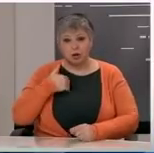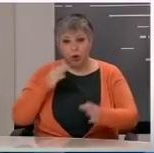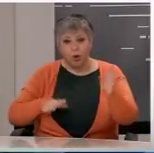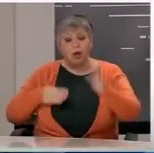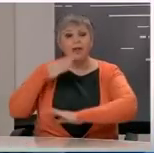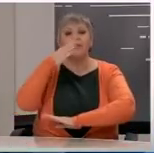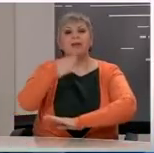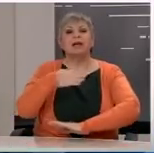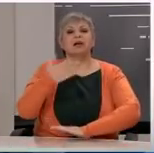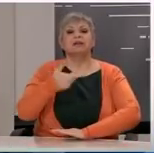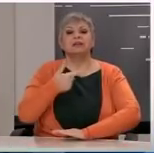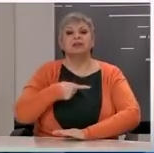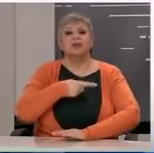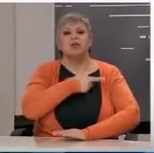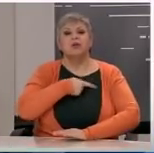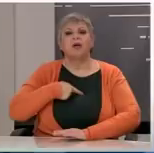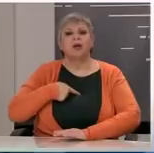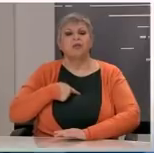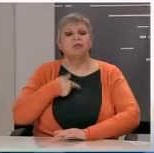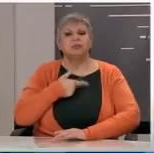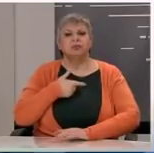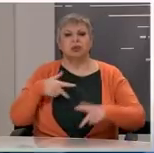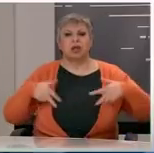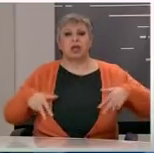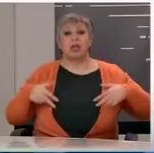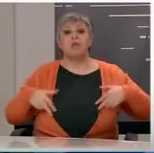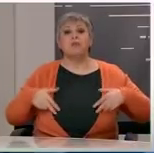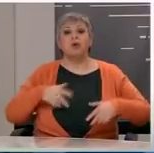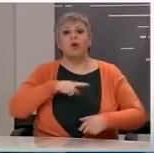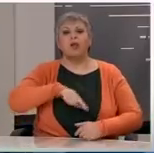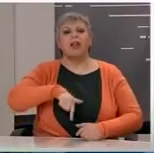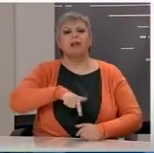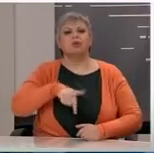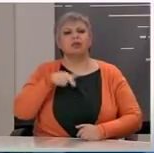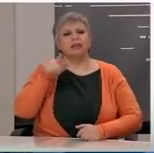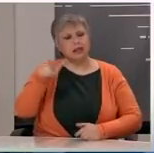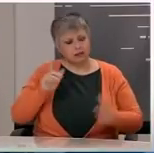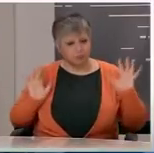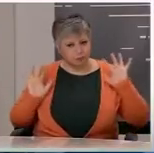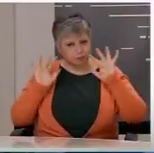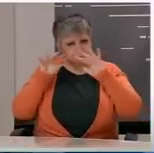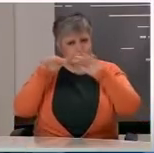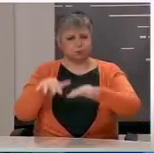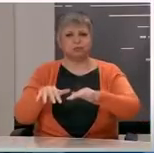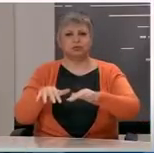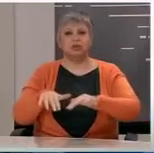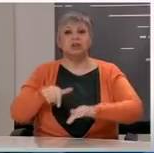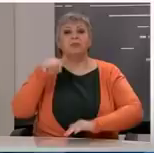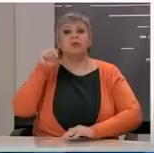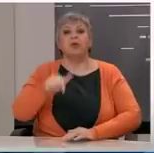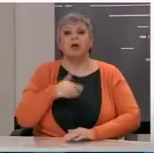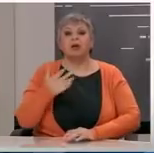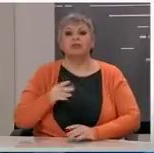άτυπο Συμβούλιο Υπουργών Υγείας στη Λετωνία και τόλμησα, και ήταν η πρώτη φορά που στην Ευρώπη σε